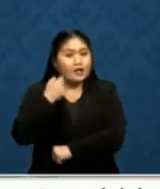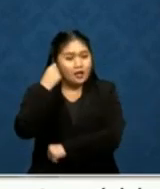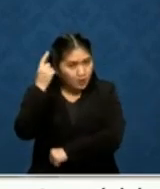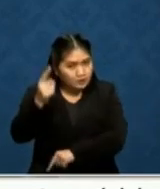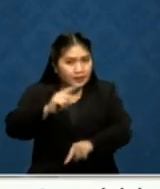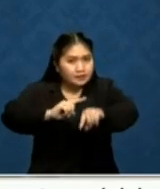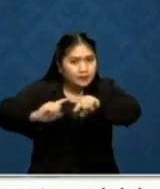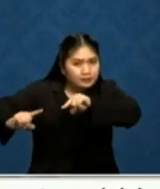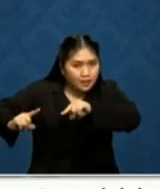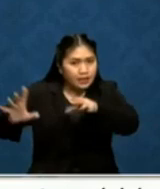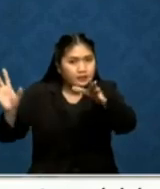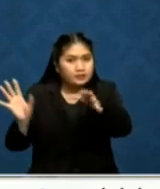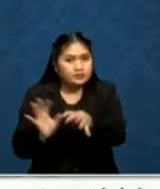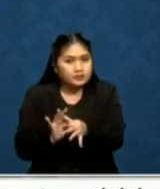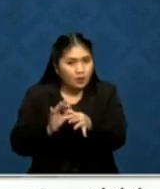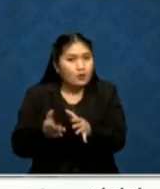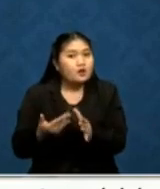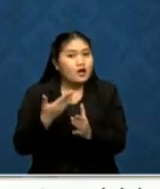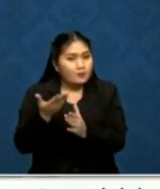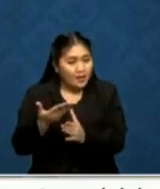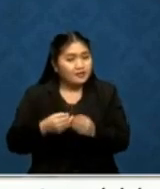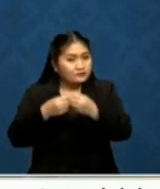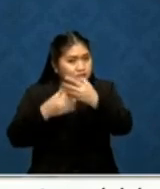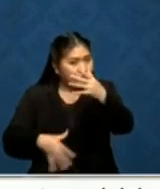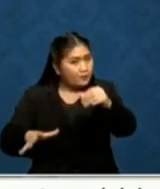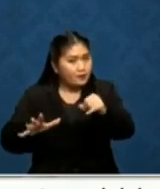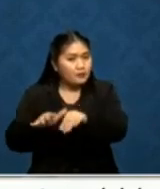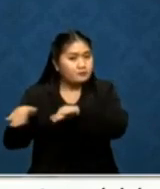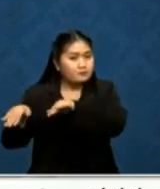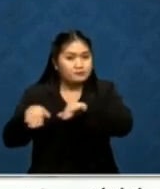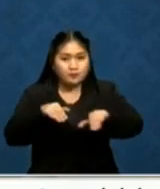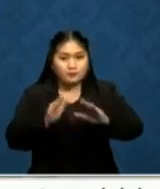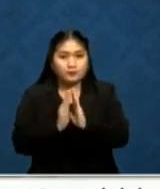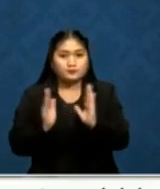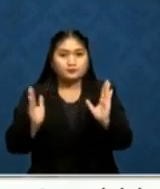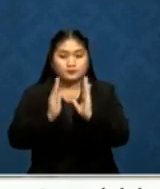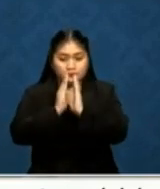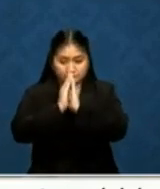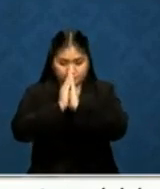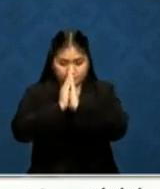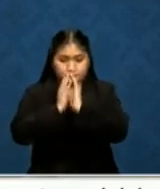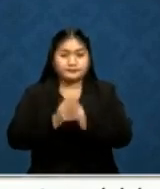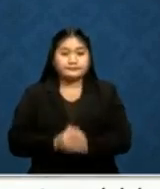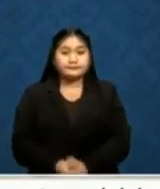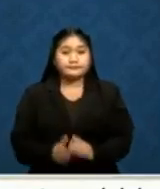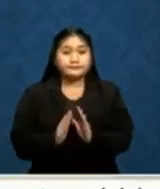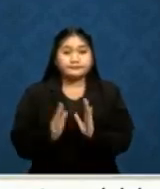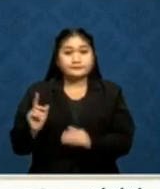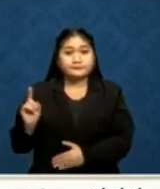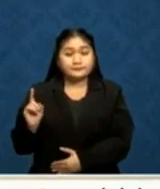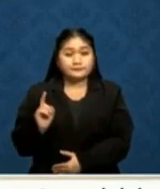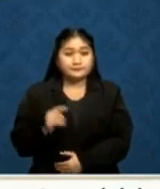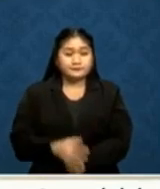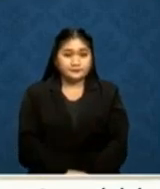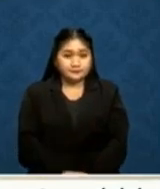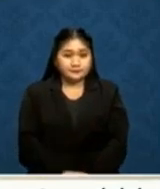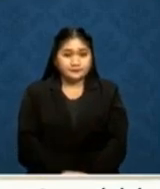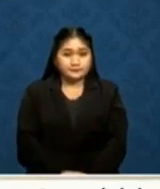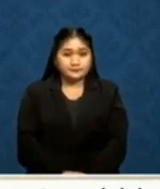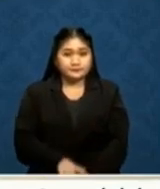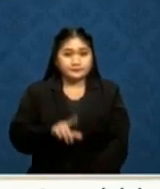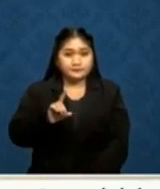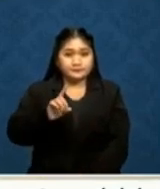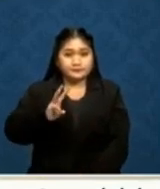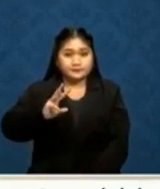ต่างๆเกี่ยวกับมายาคติเรื่องนี้ไปพร้อมๆกันขอบคุณท่านประธานค่ะ ครับขอบคุณครับต่อไปท่านดวง